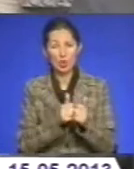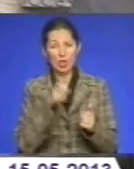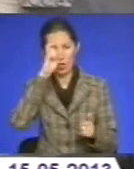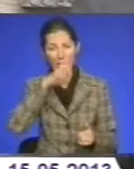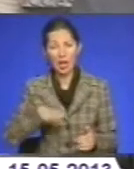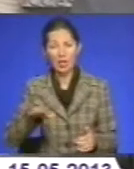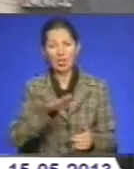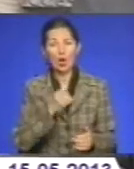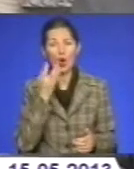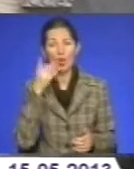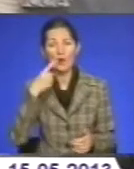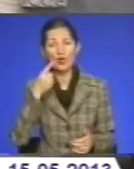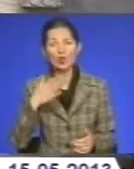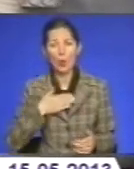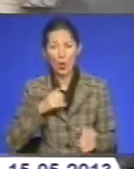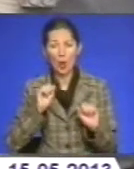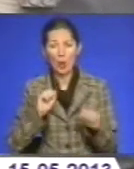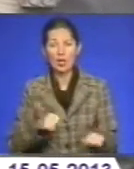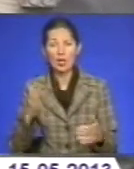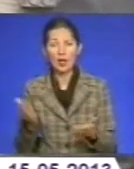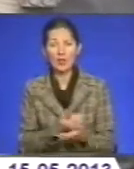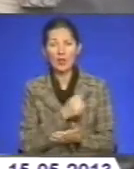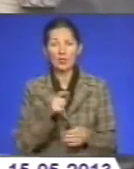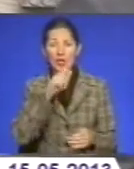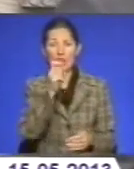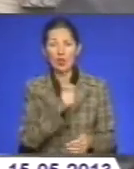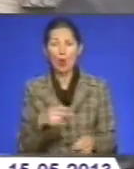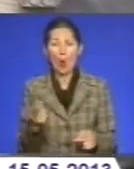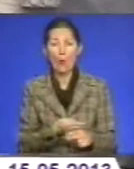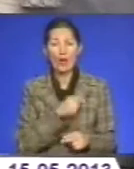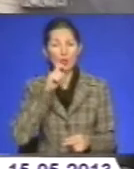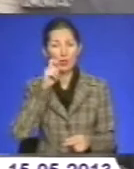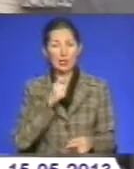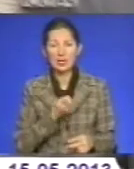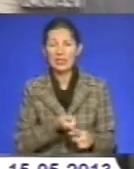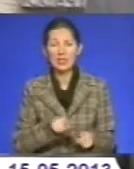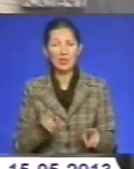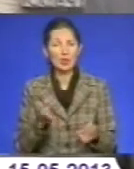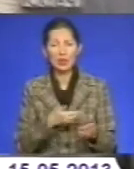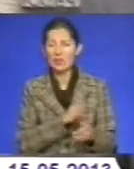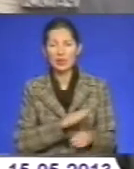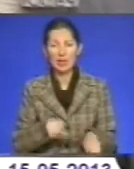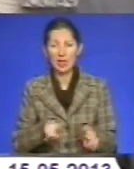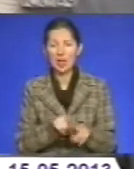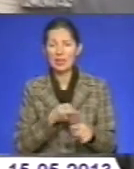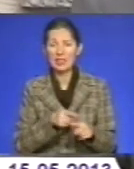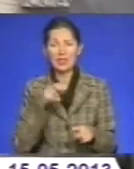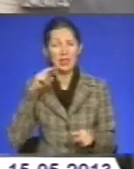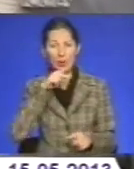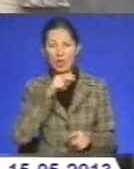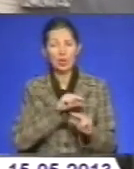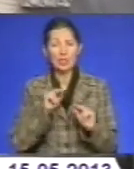говорять, що ми могли виграти війну і без України. Це зовсім не так. І це неправильно, і це